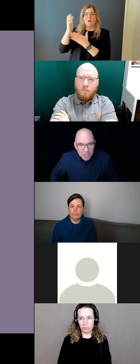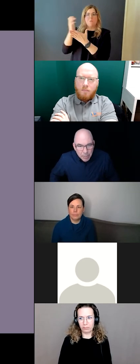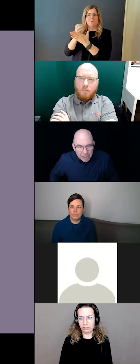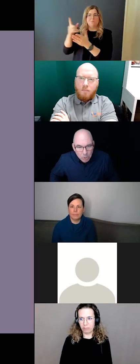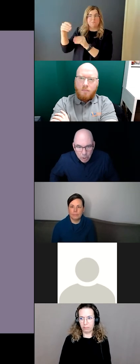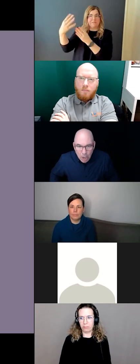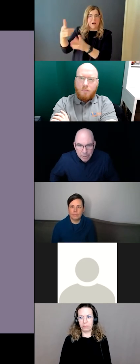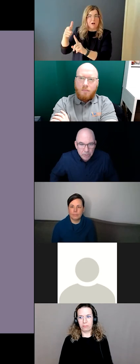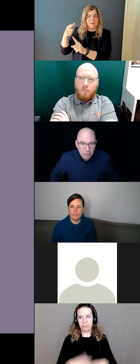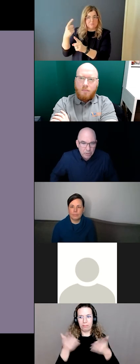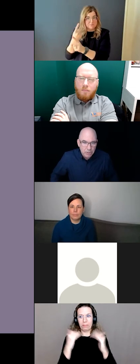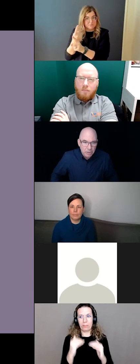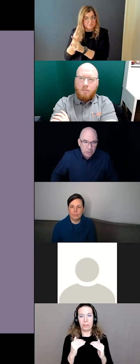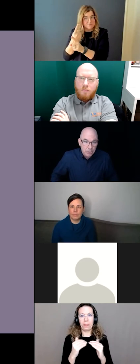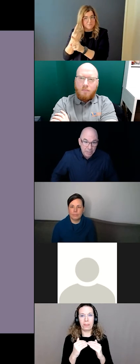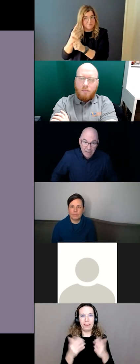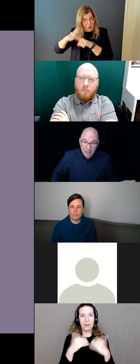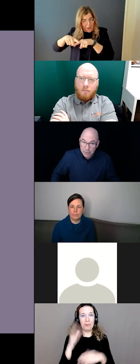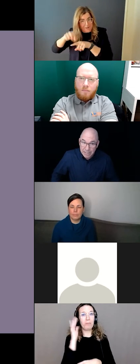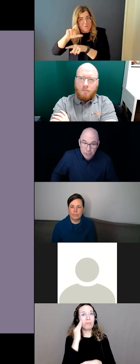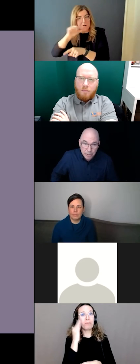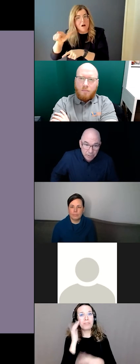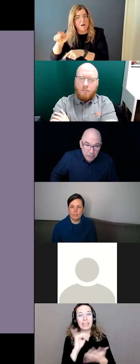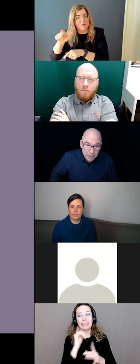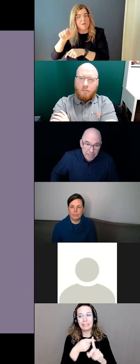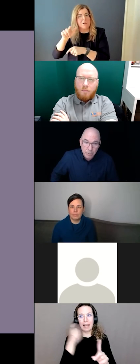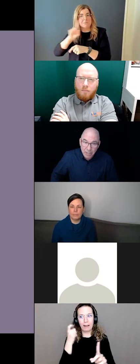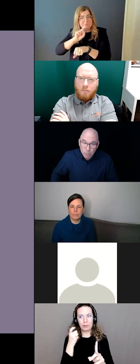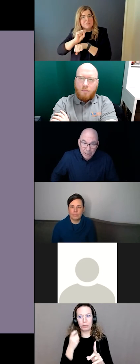Comment est-ce que tu sais si la source est vraiment fiable?